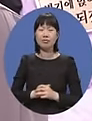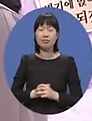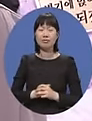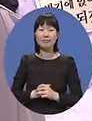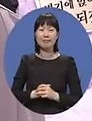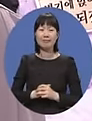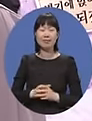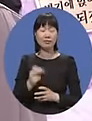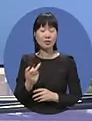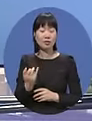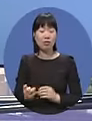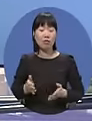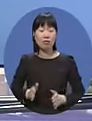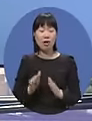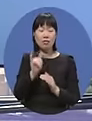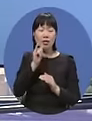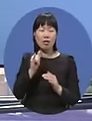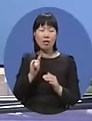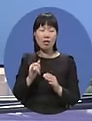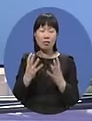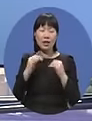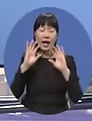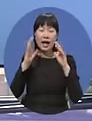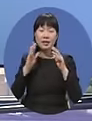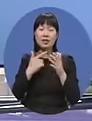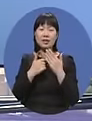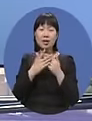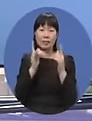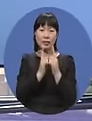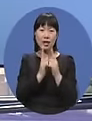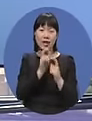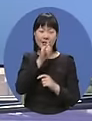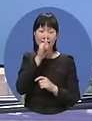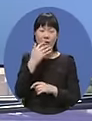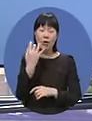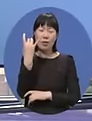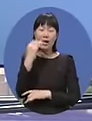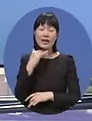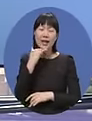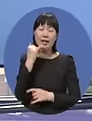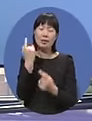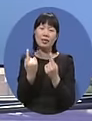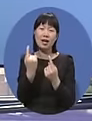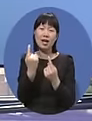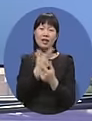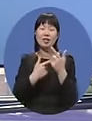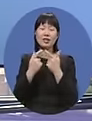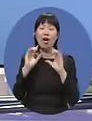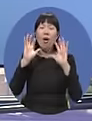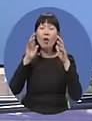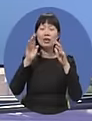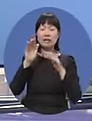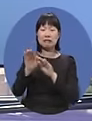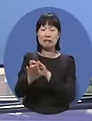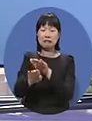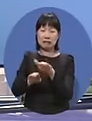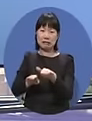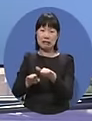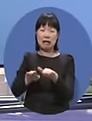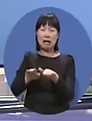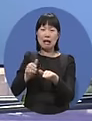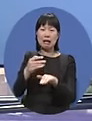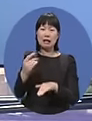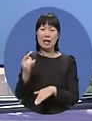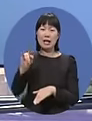그러다 보니까 동생이 태어나면서 많은 아이들이 겪게 되는 이제 원래 나이보다 어린 행동을 하게 되는, 그러니까 자꾸